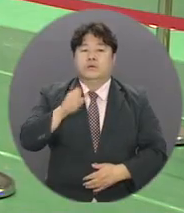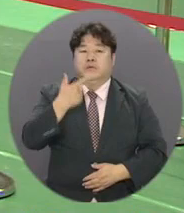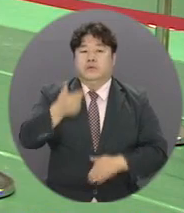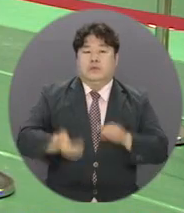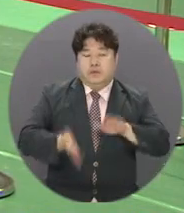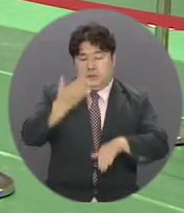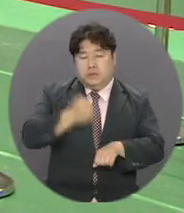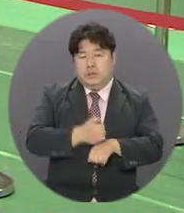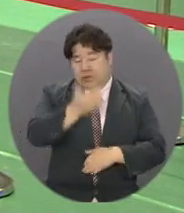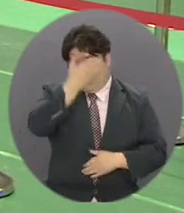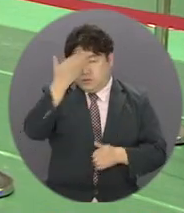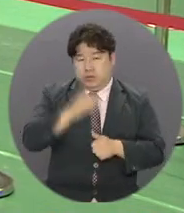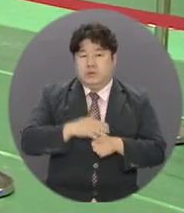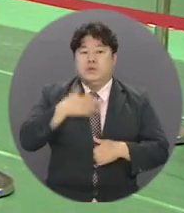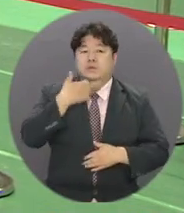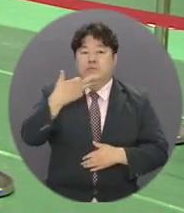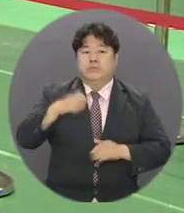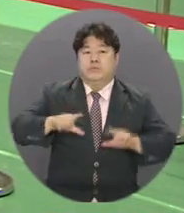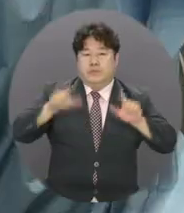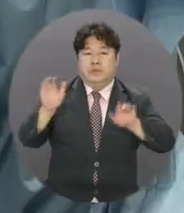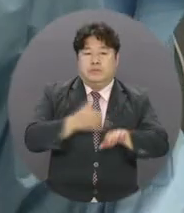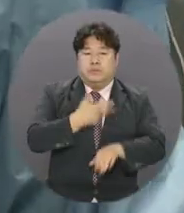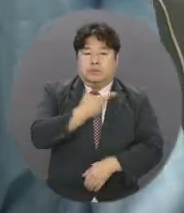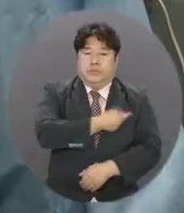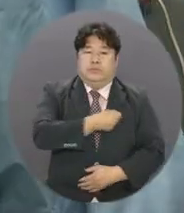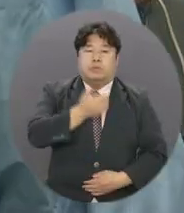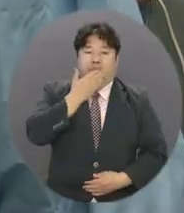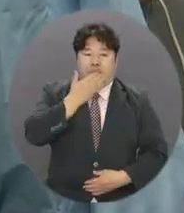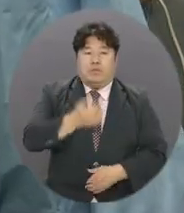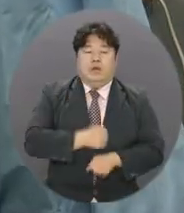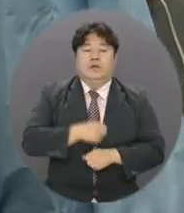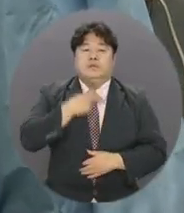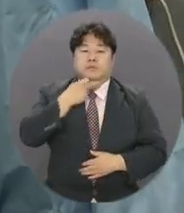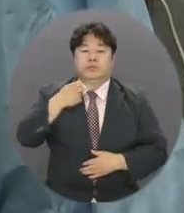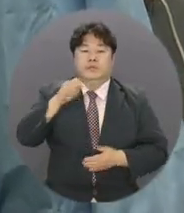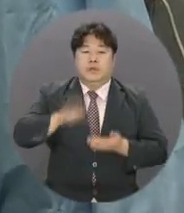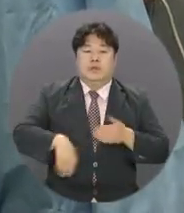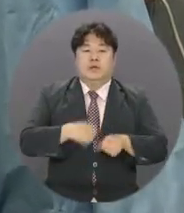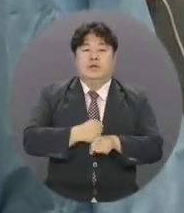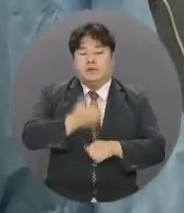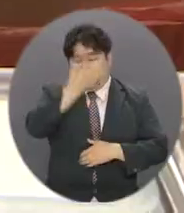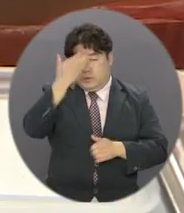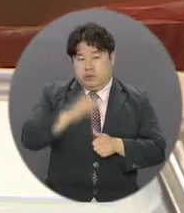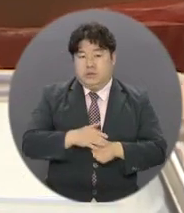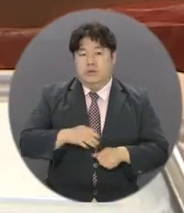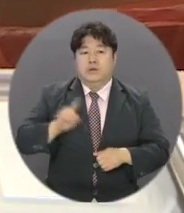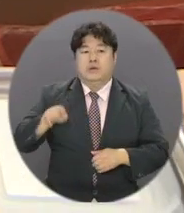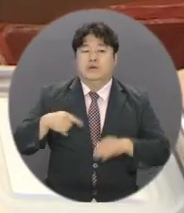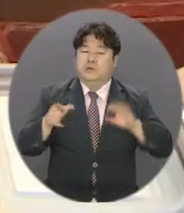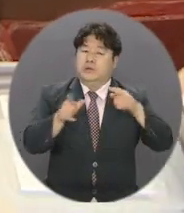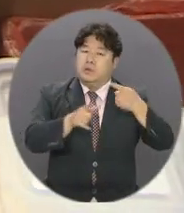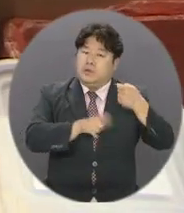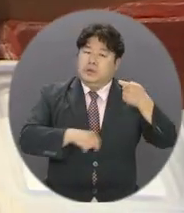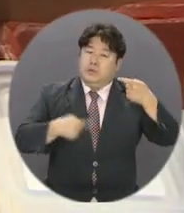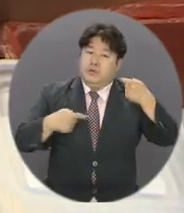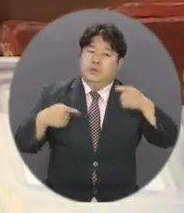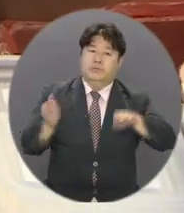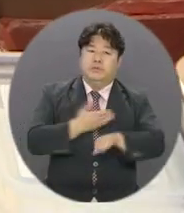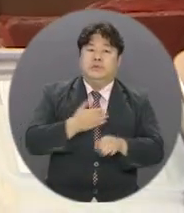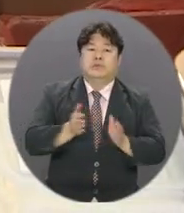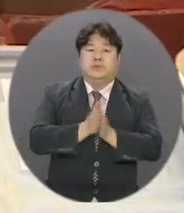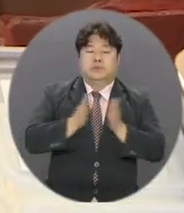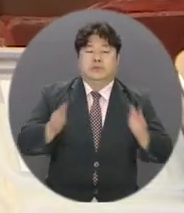이상 청소년은 오는 18일부터 접종이 가능하고 12세 이상 청소년들에 대한 접종은 다음 달 1일부터 시작됩니다.